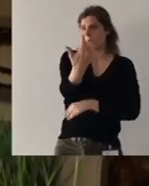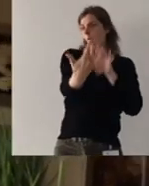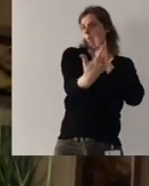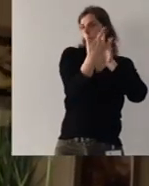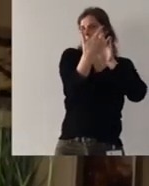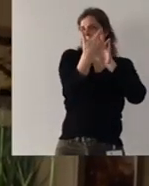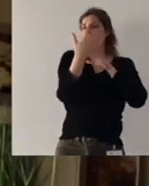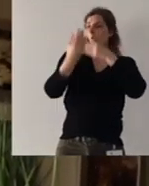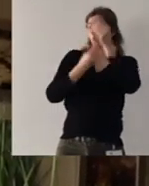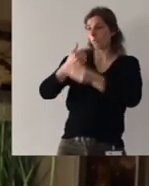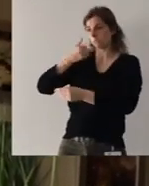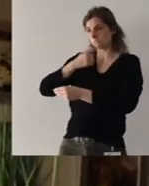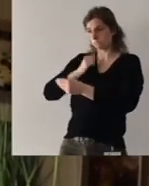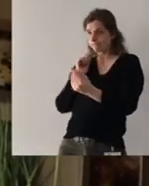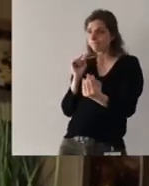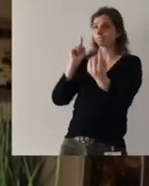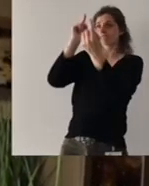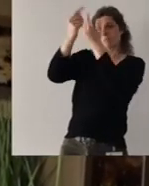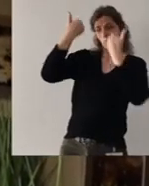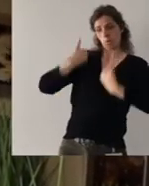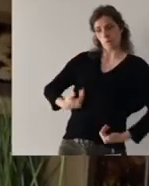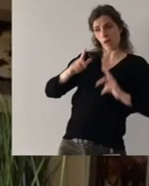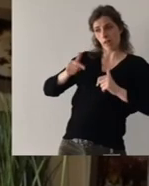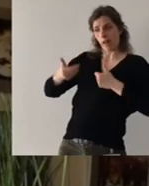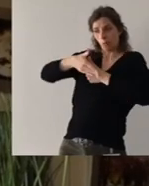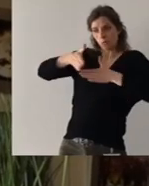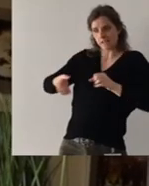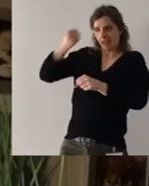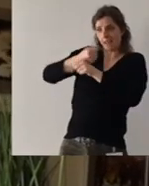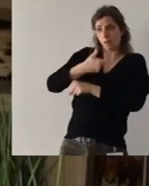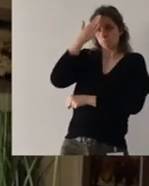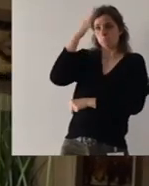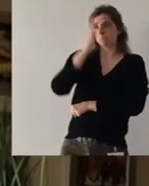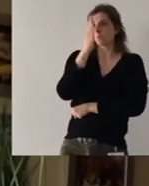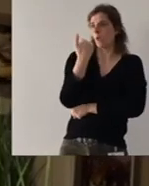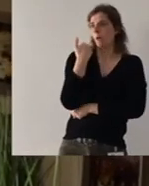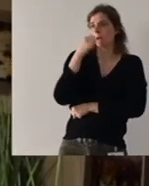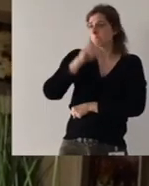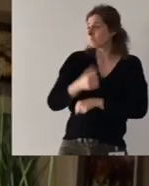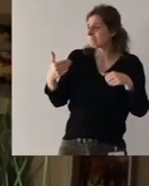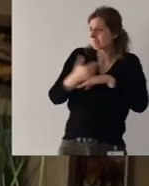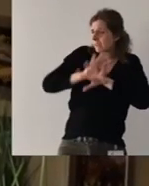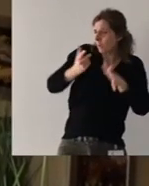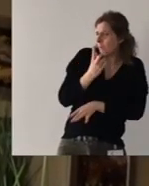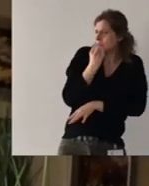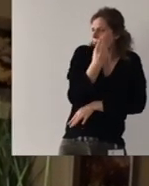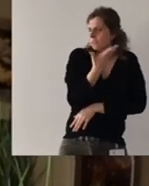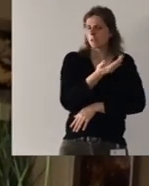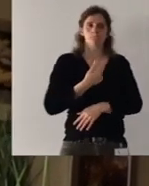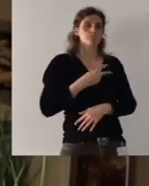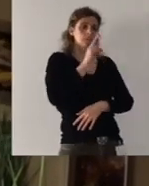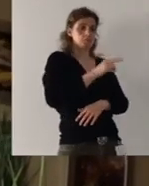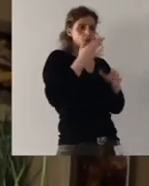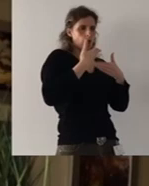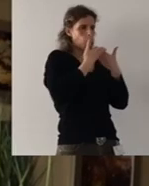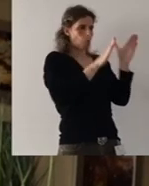eux qui viennent vous contacter? C'est vous qui faites une démarche en disant, voilà, nous, on existe, si vous avez besoin, on est là. Comment ça se passe un petit peu, votre